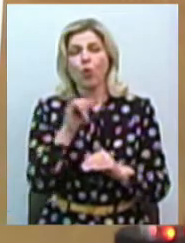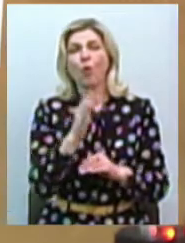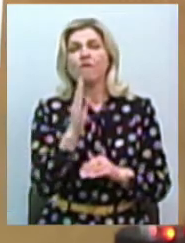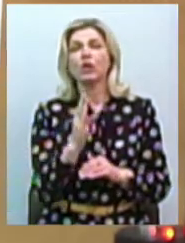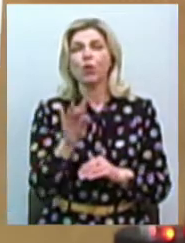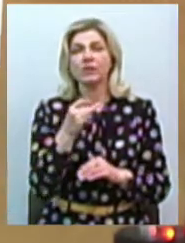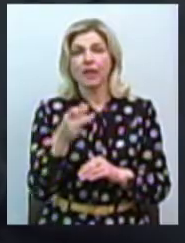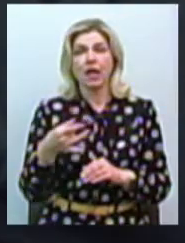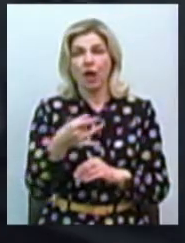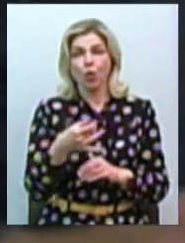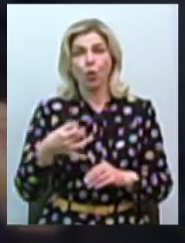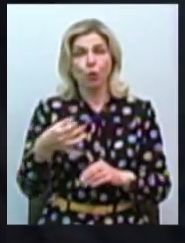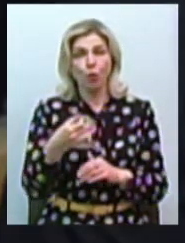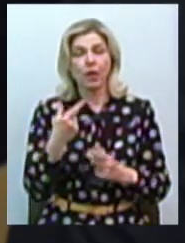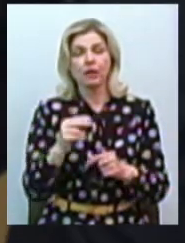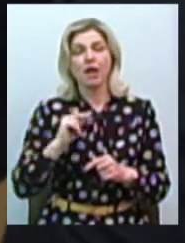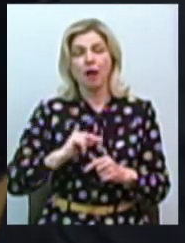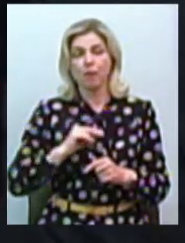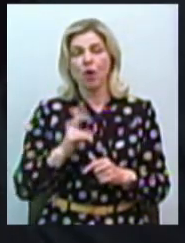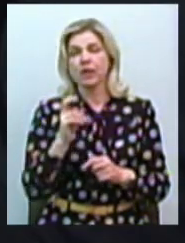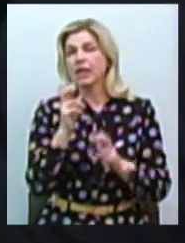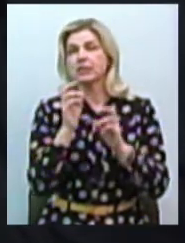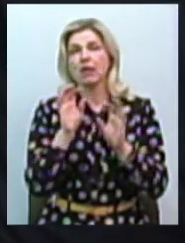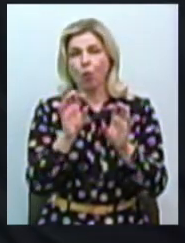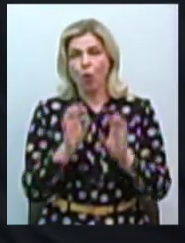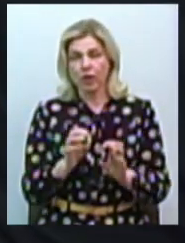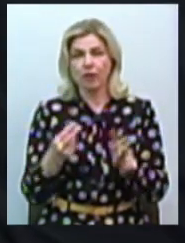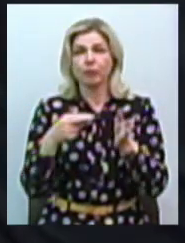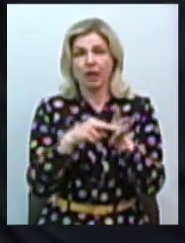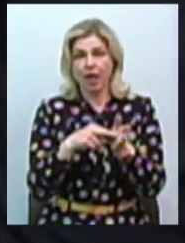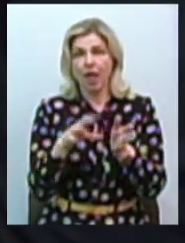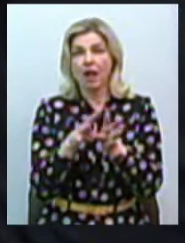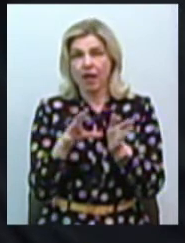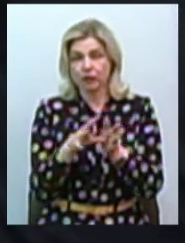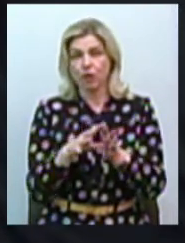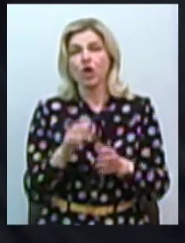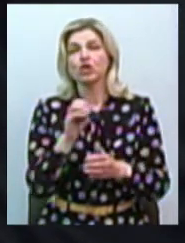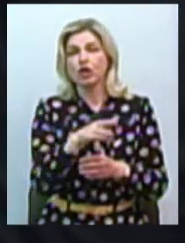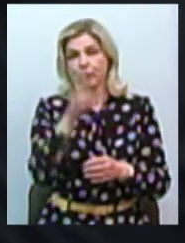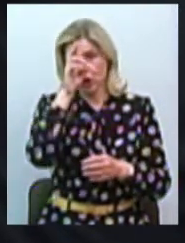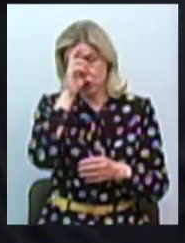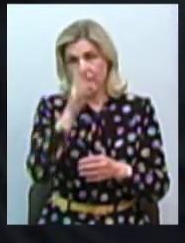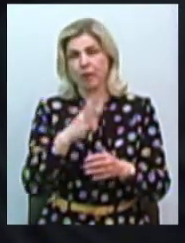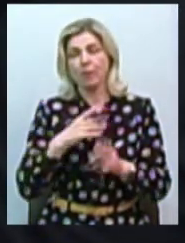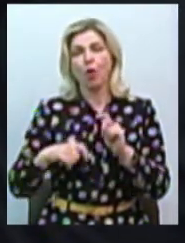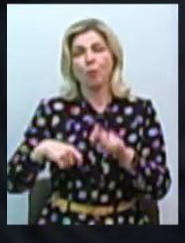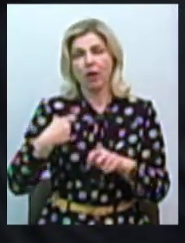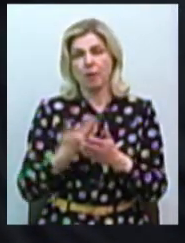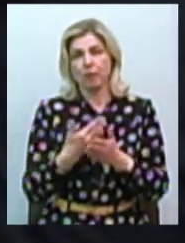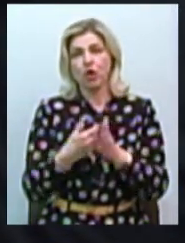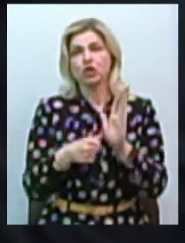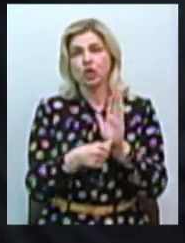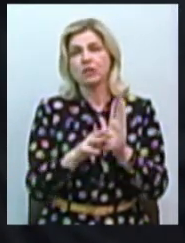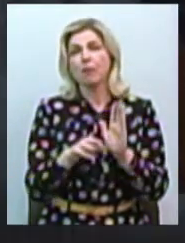районі області, яка працювала із незаконним підключенням до електромережі, чим державі нанесено збитків на понад 6